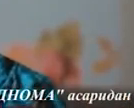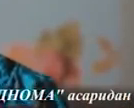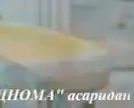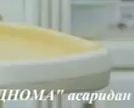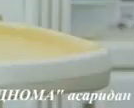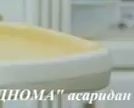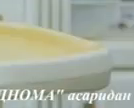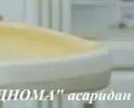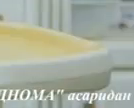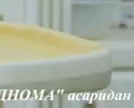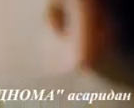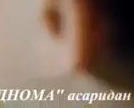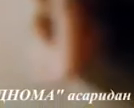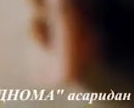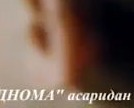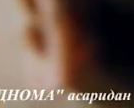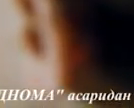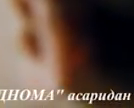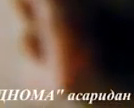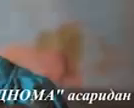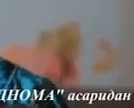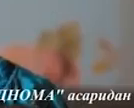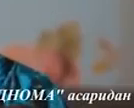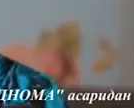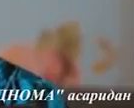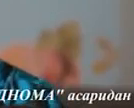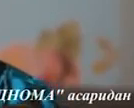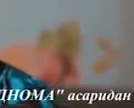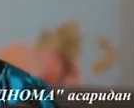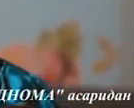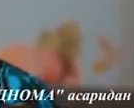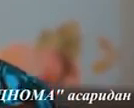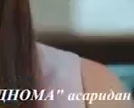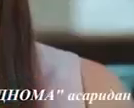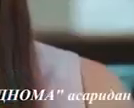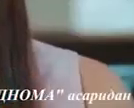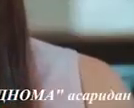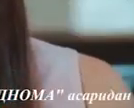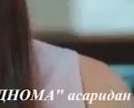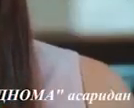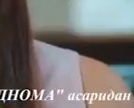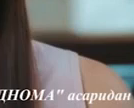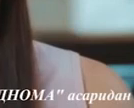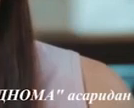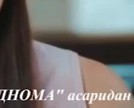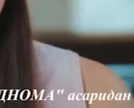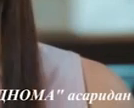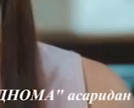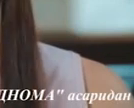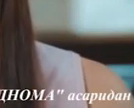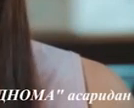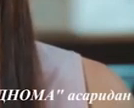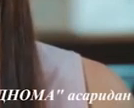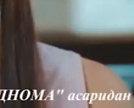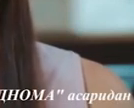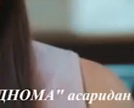o'qimading yoki farzandlar tarbiyasi bilan nega shug'ullanmading deb so'rashsa, bu mening shaxsiy ishim deb baralla javob